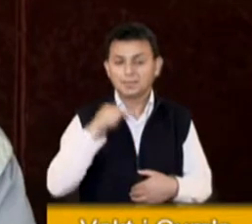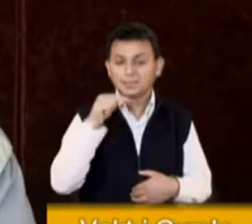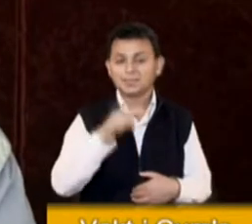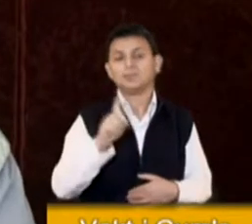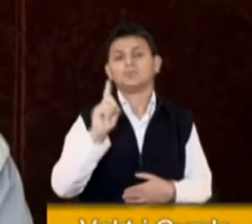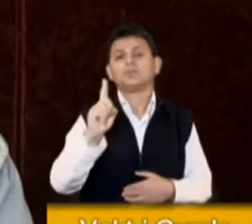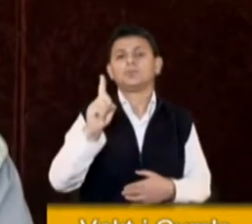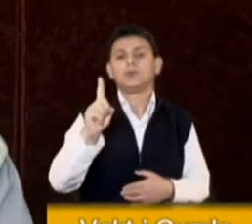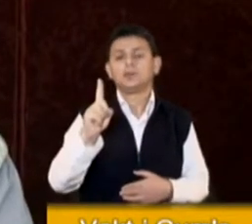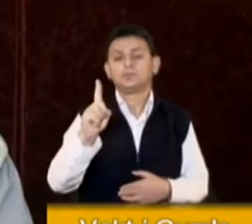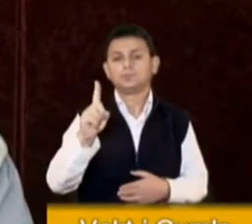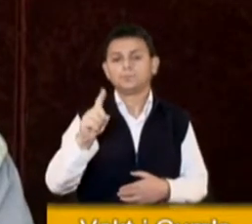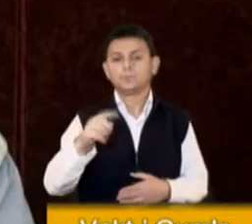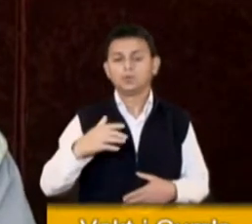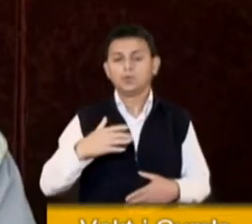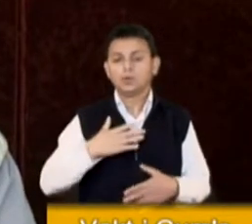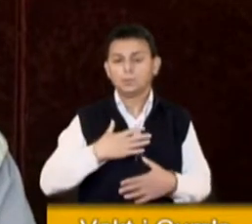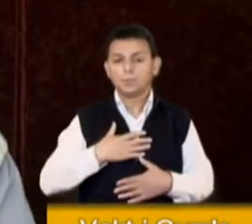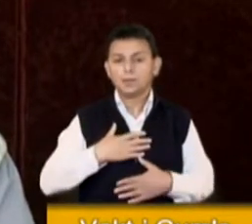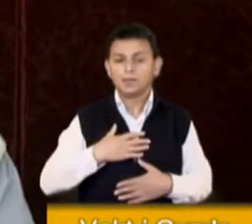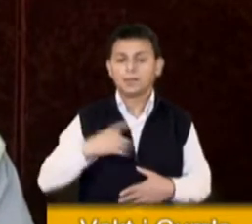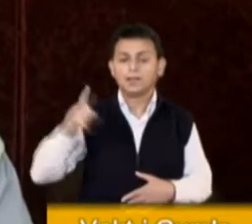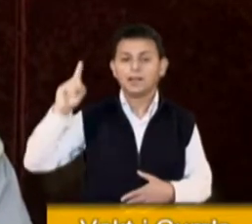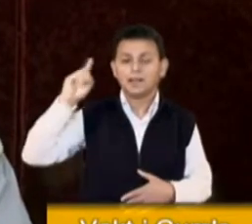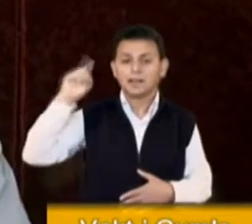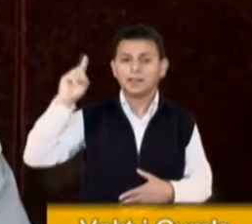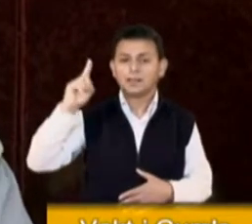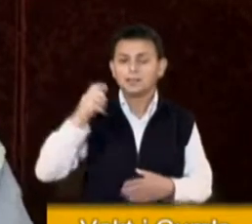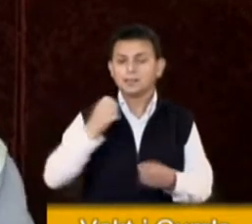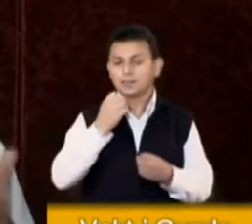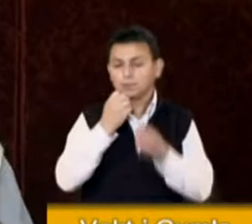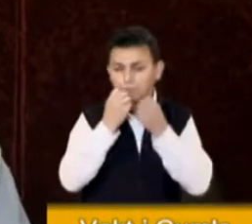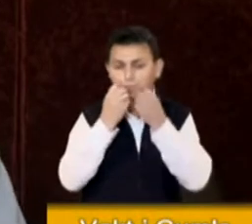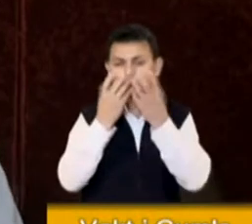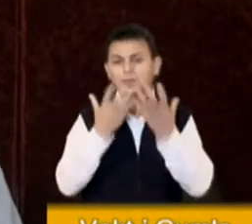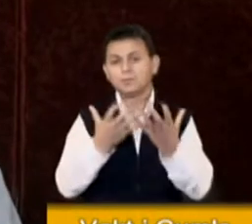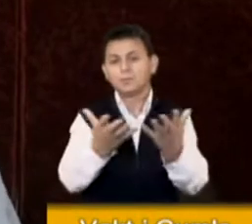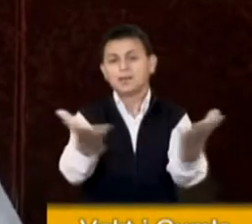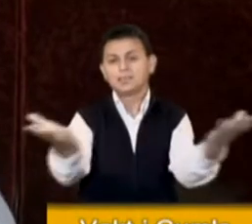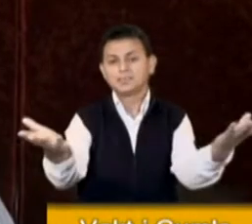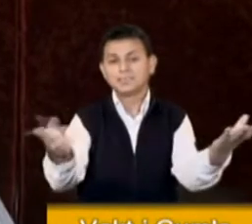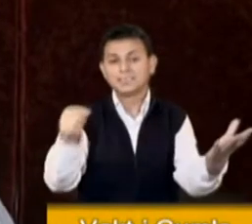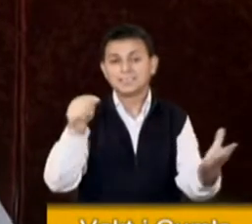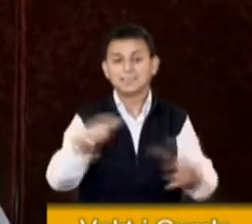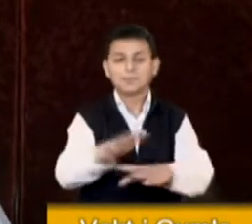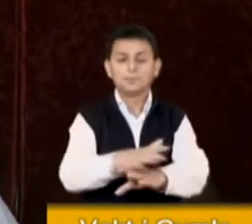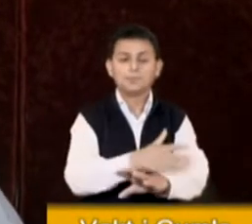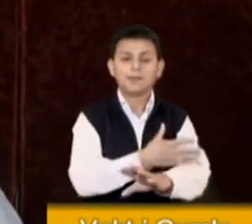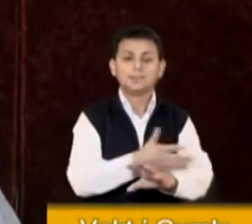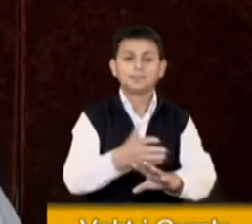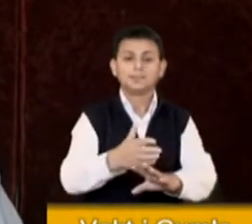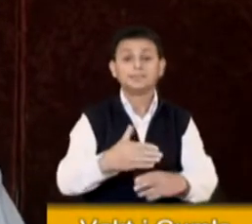ki Rabbim bana senin bahçenden, senin servetinden, senin malından